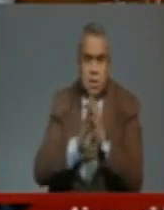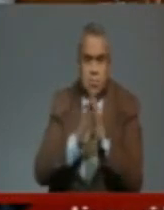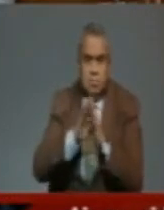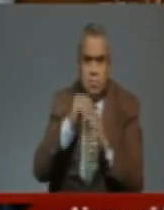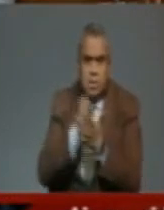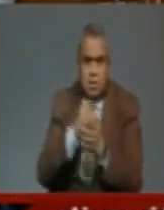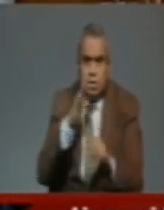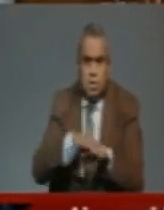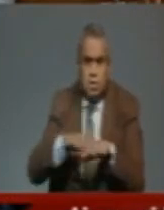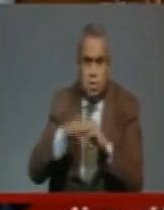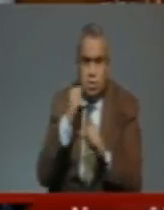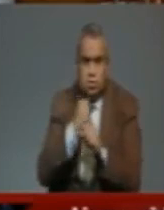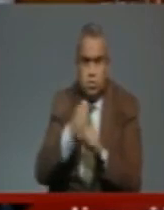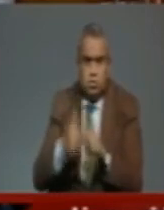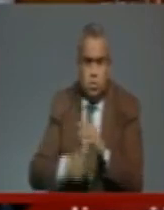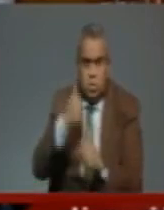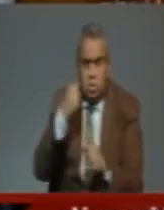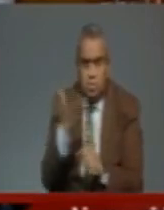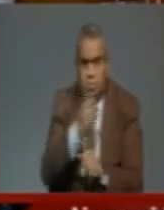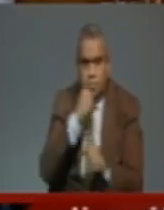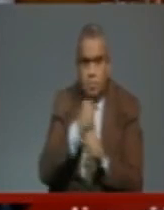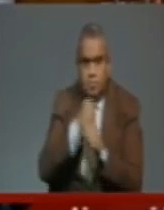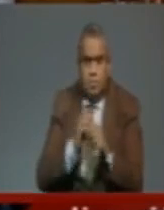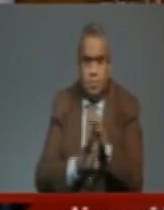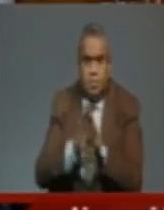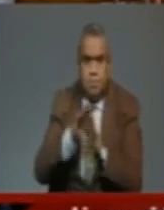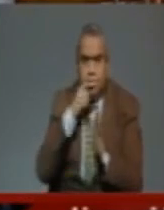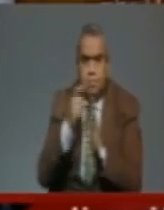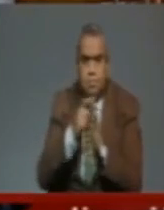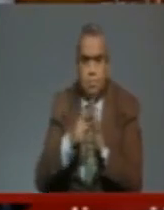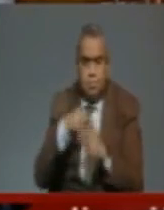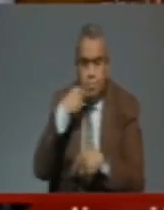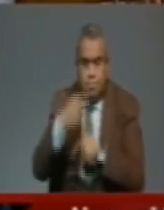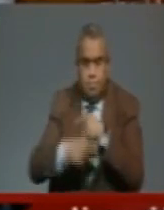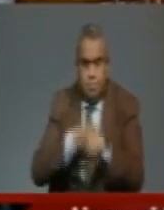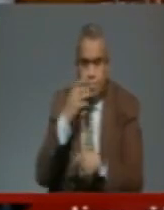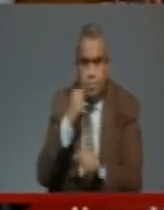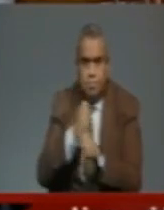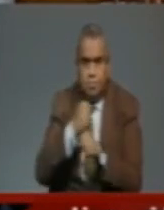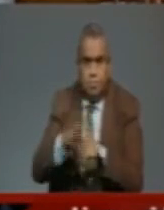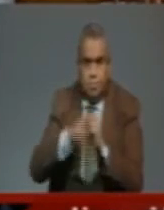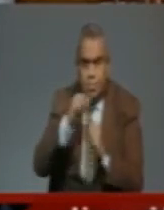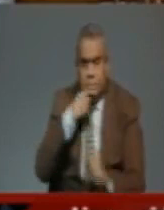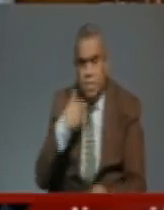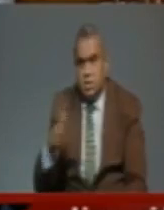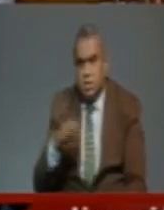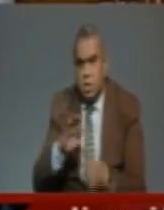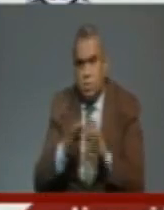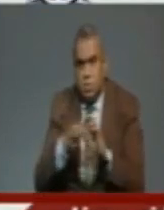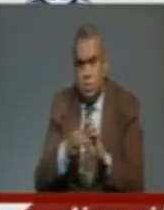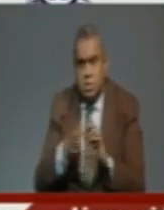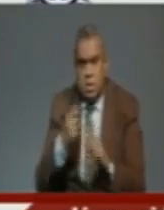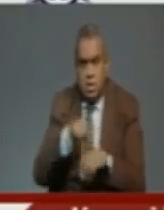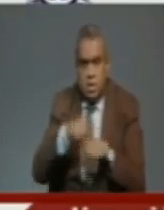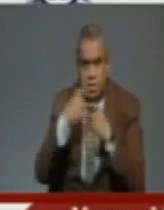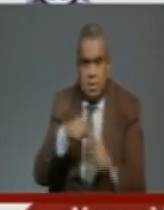احنا نشغل وندير محطاتنا بنفسنا. عندنا النهارده فن في شرق بورسعيد ميرسك واي بي مولر وان